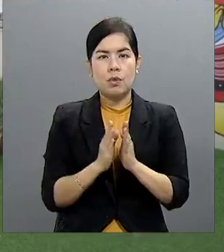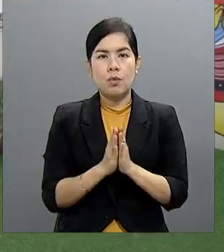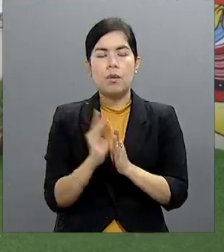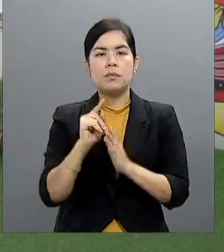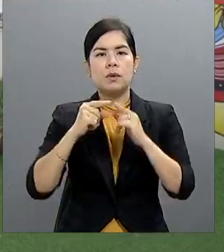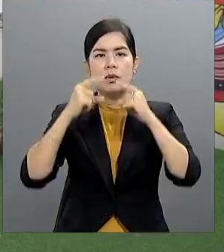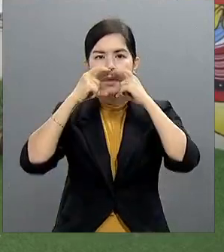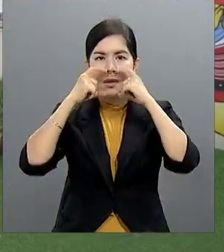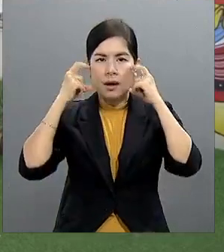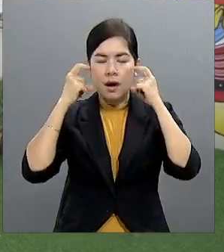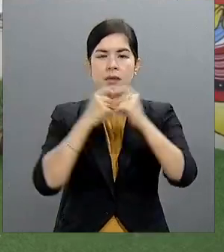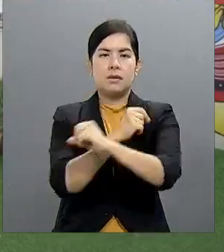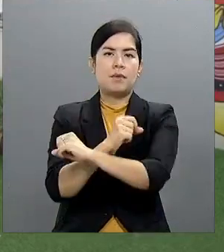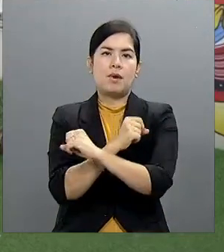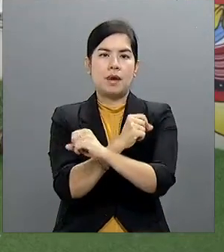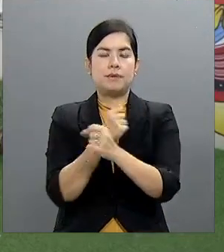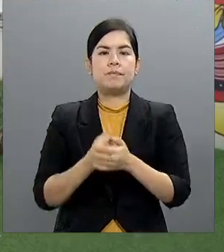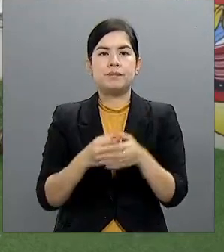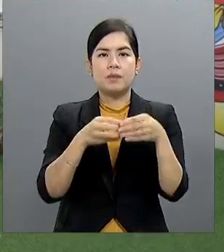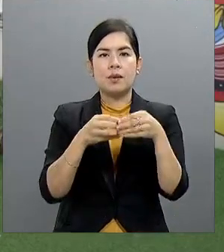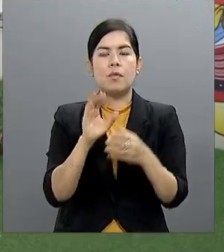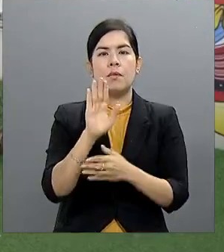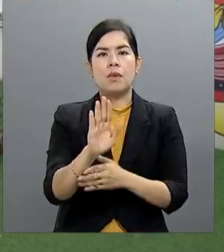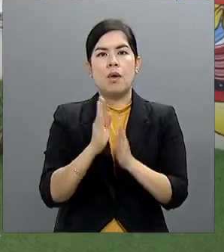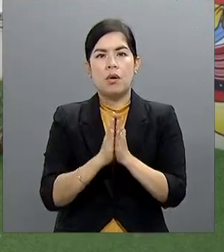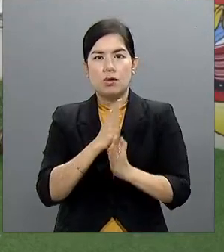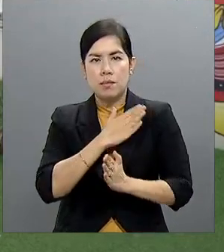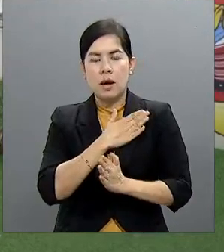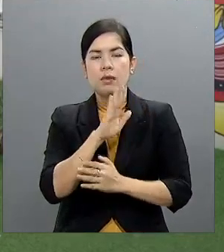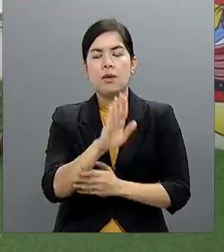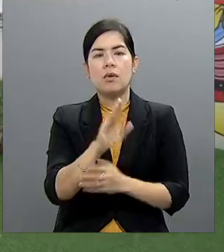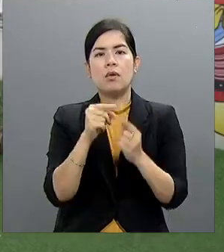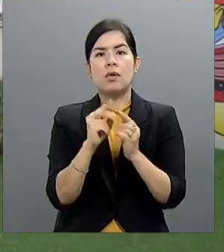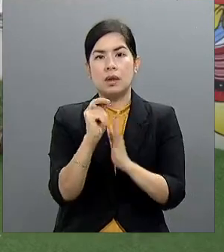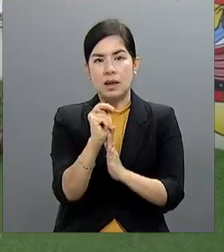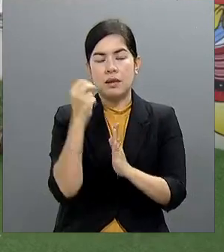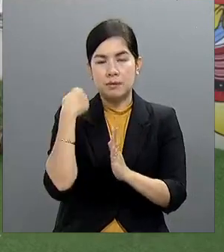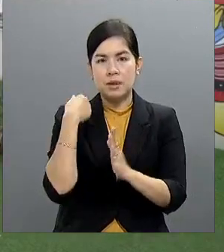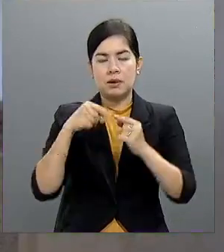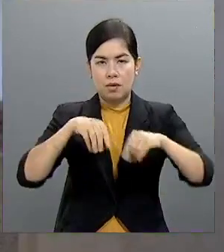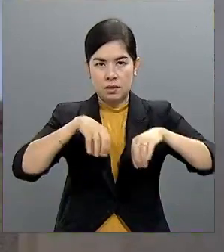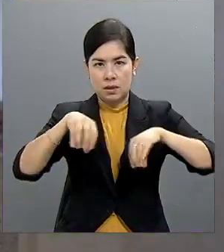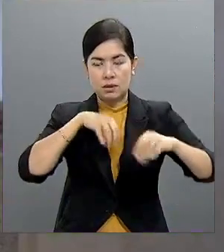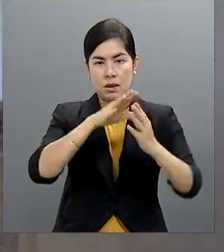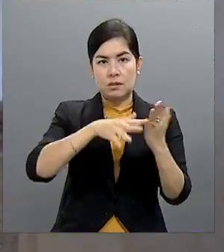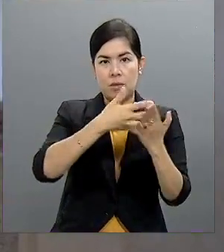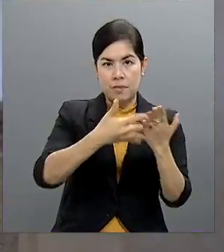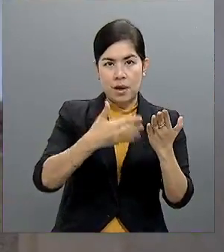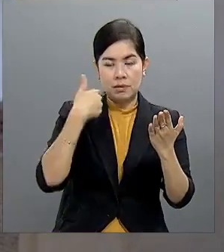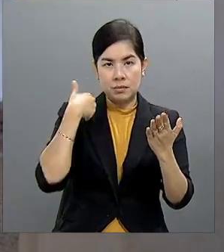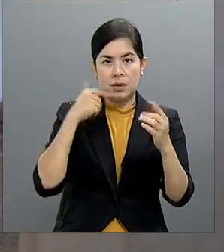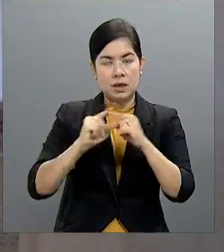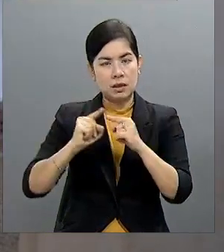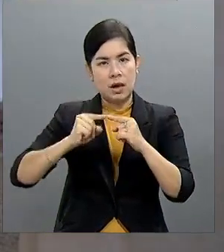ในการนี้คณะสงฆ์จังหวัดน่านได้กำหนดมาตรการต่างๆในการจัดทำบุญตักบาตรฟังธรรมะนะคะแล้วก็เวียนเ